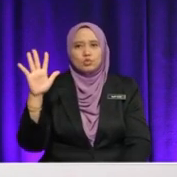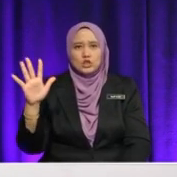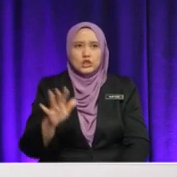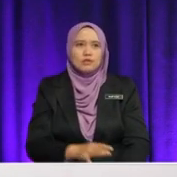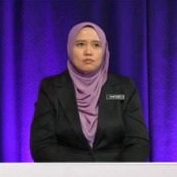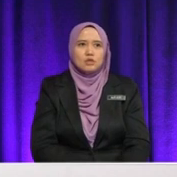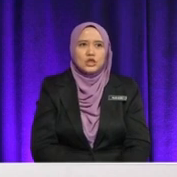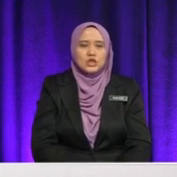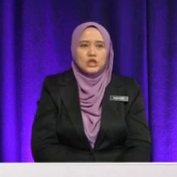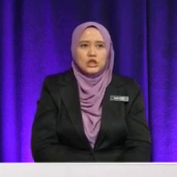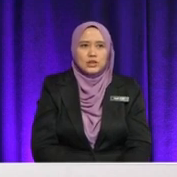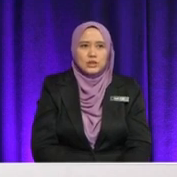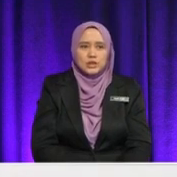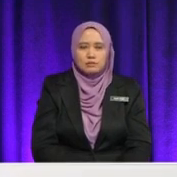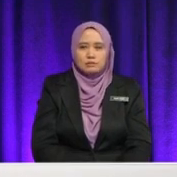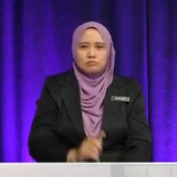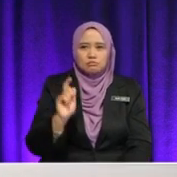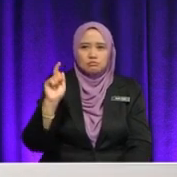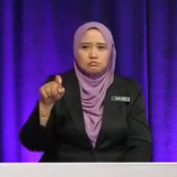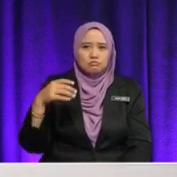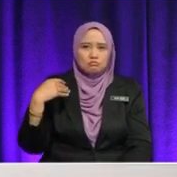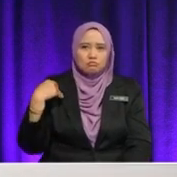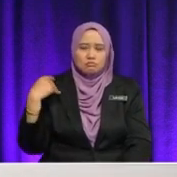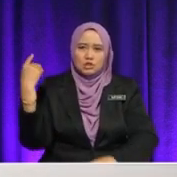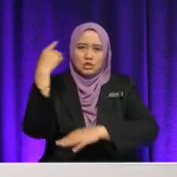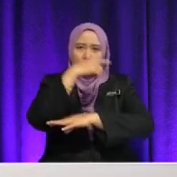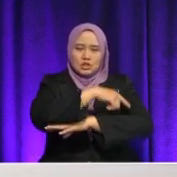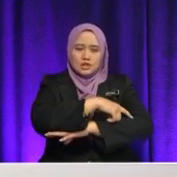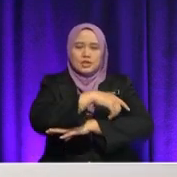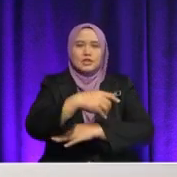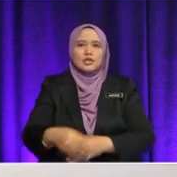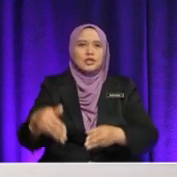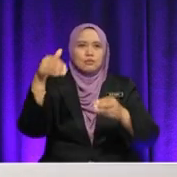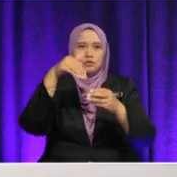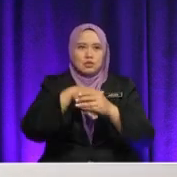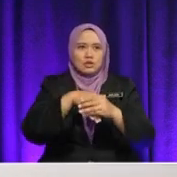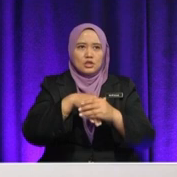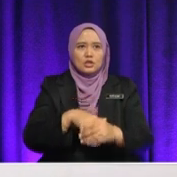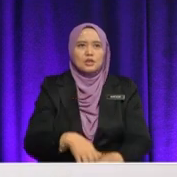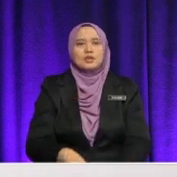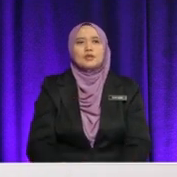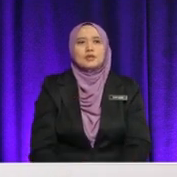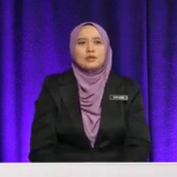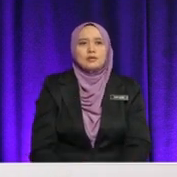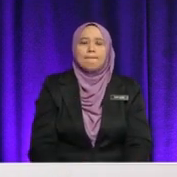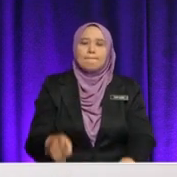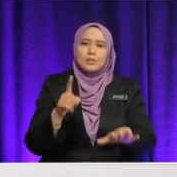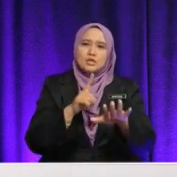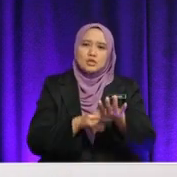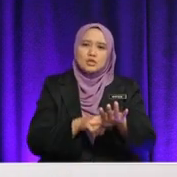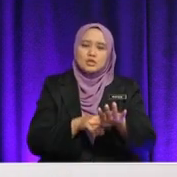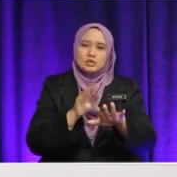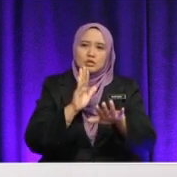wajib perlu hari mengundi jikalau tidak maka tidak ada keputusan dan tanggal atau taringnya adalah pada